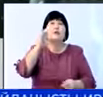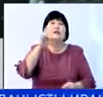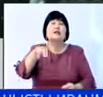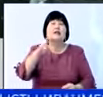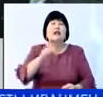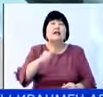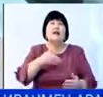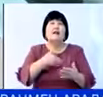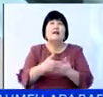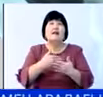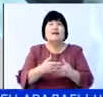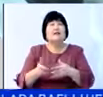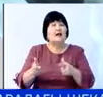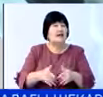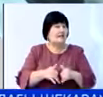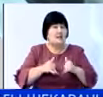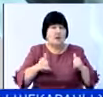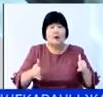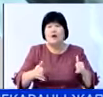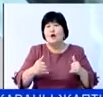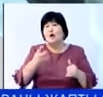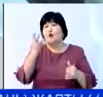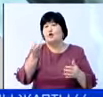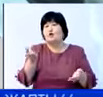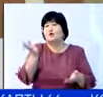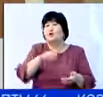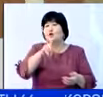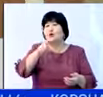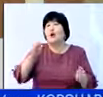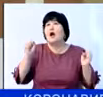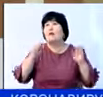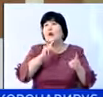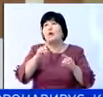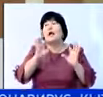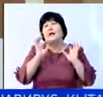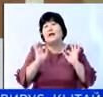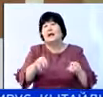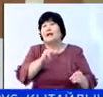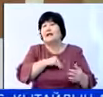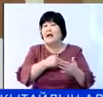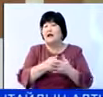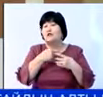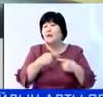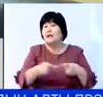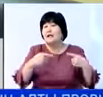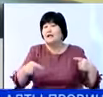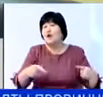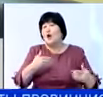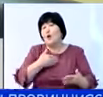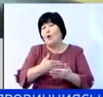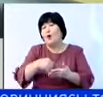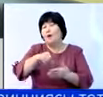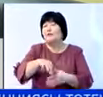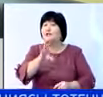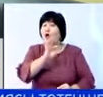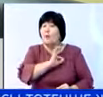сырдариялық еріктілердің әзірлігі мығым. 300-ге жуық волонтер бас қосқан жиында игілікті қызметтің қырсыры, қоғамға тигізер